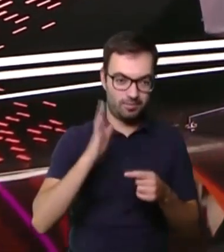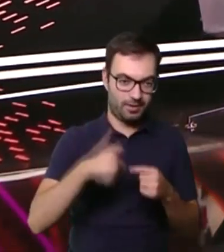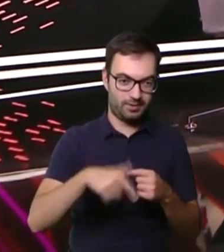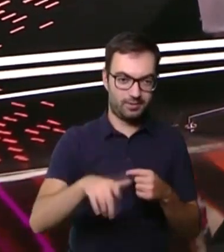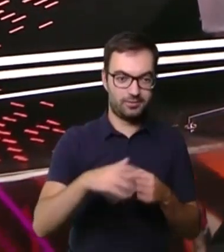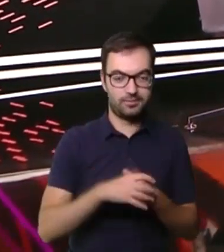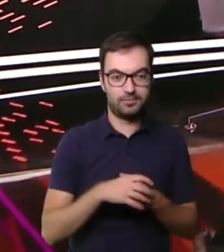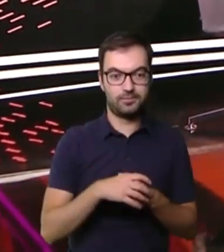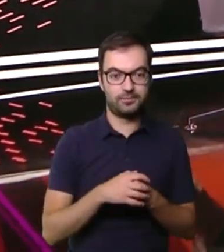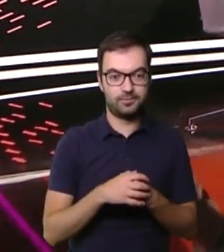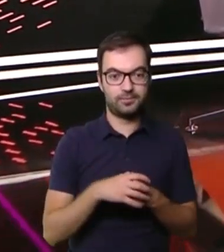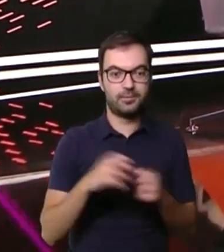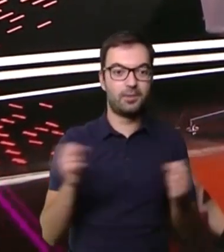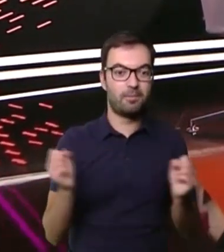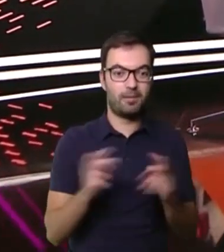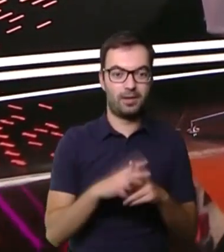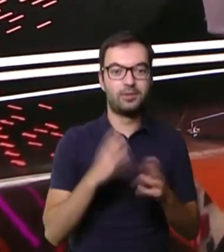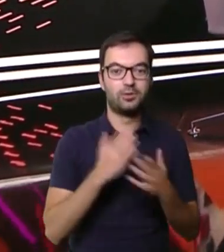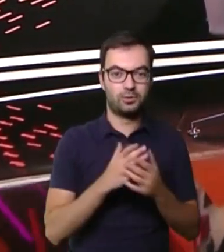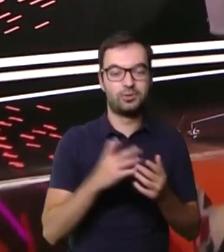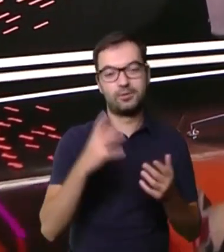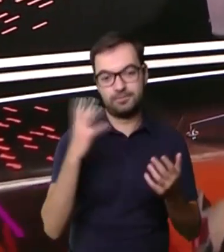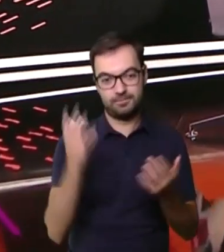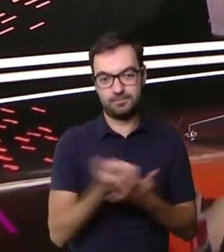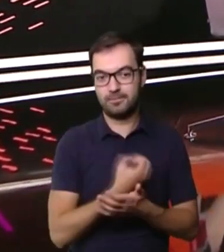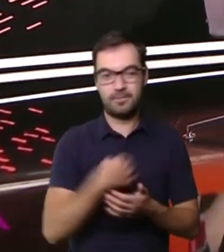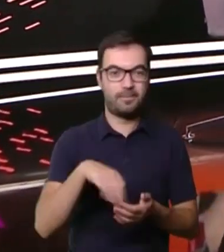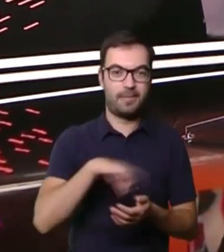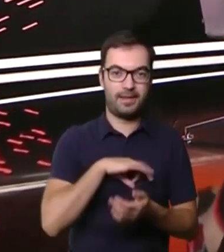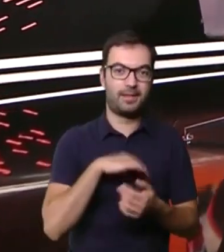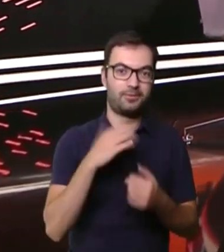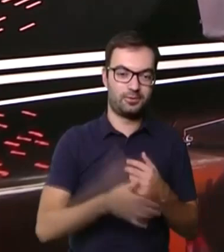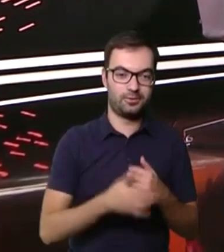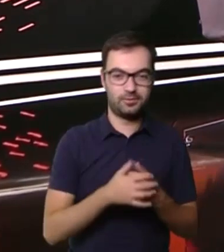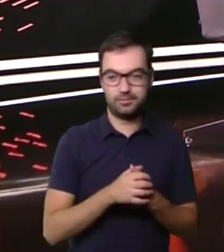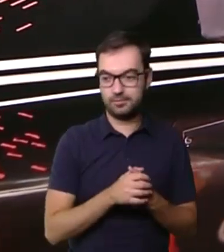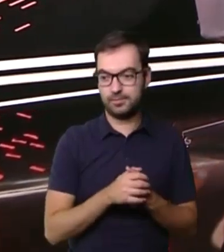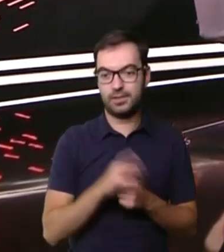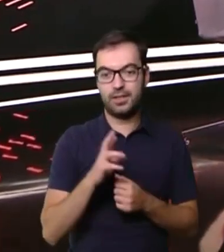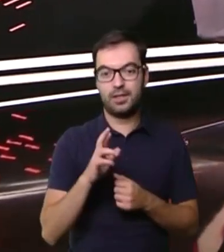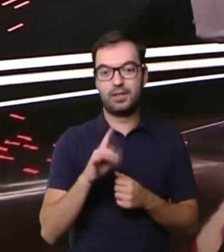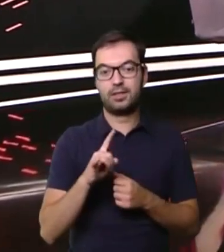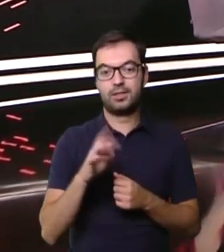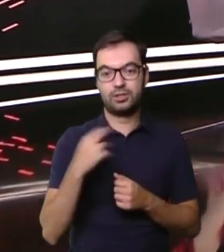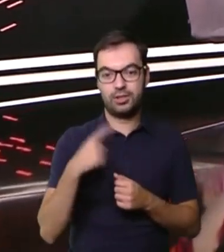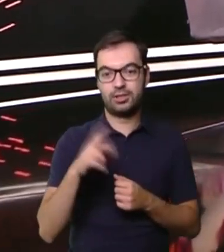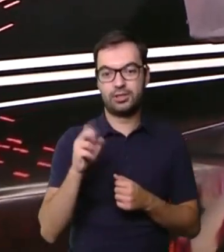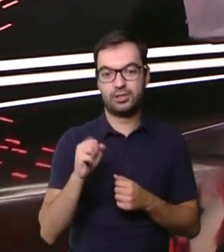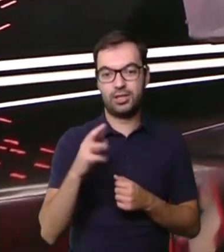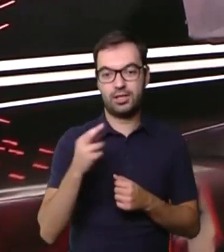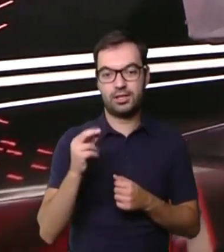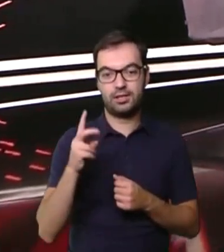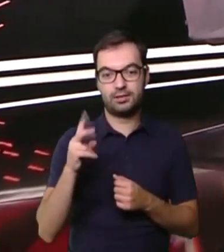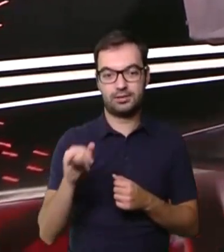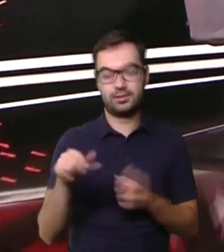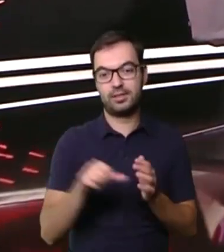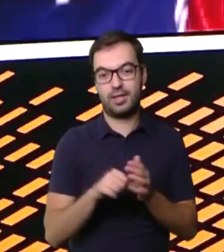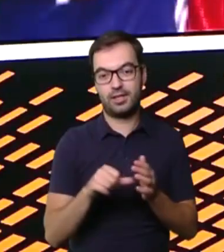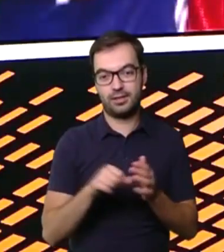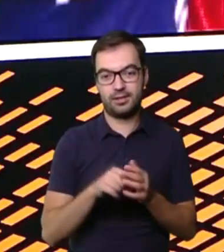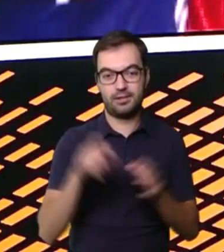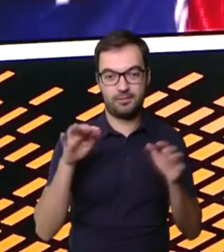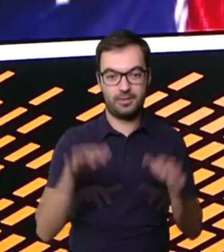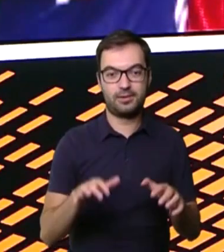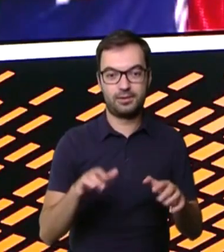zbliżają w tym Paryżu, no już przekuć na ten medal, o którym tak wszyscy marzymy, tak? Ryszard Czarnecki, kandydat na